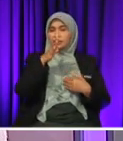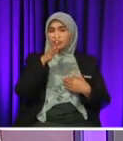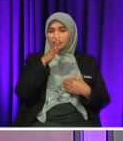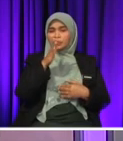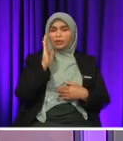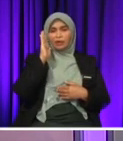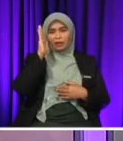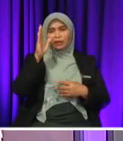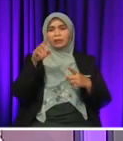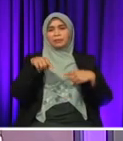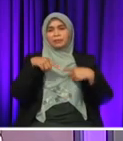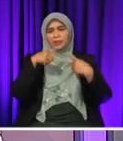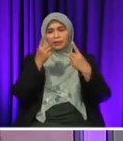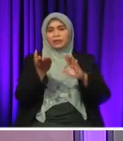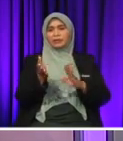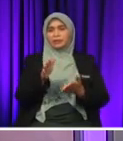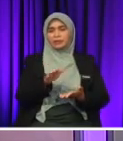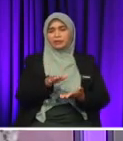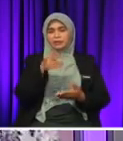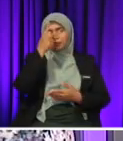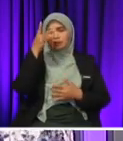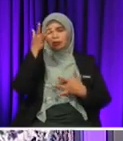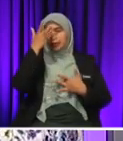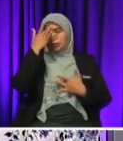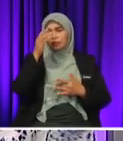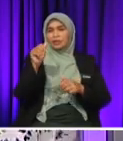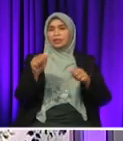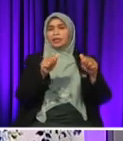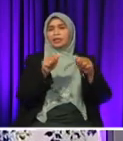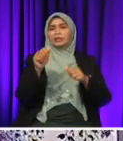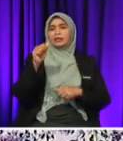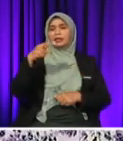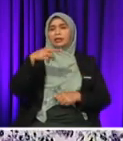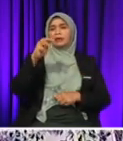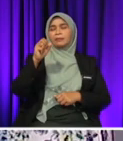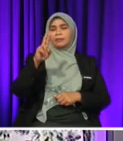dijemput Kirana penyakit Ahmad ini jadi kita lihat Apa maksud